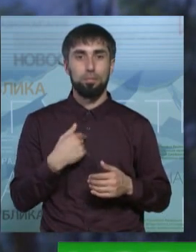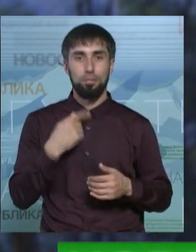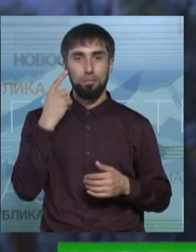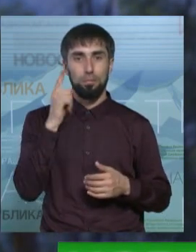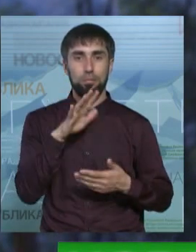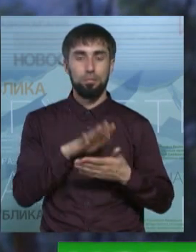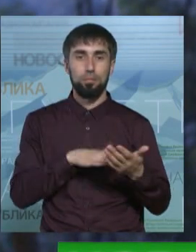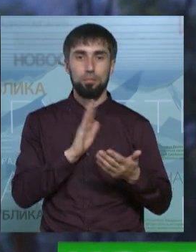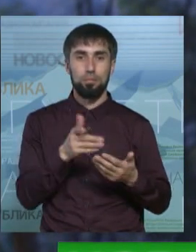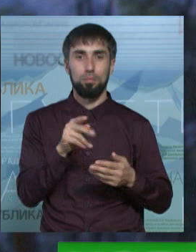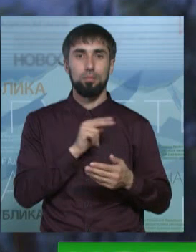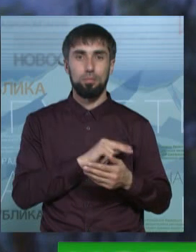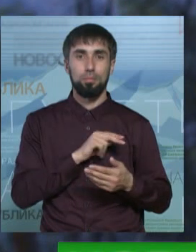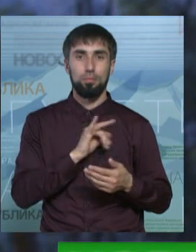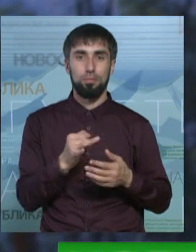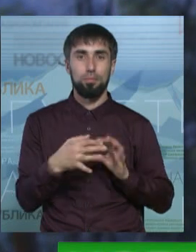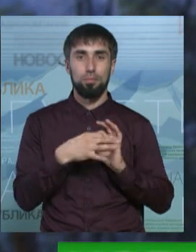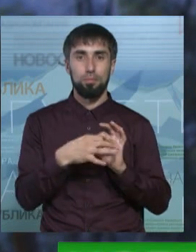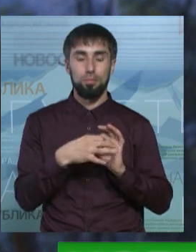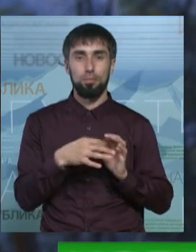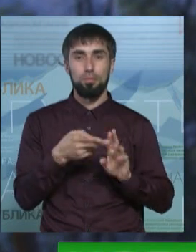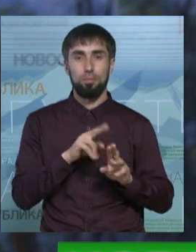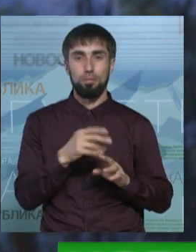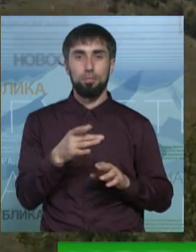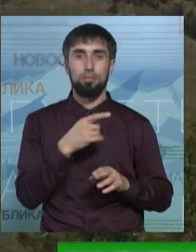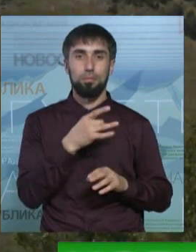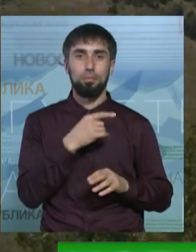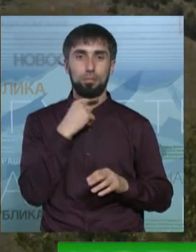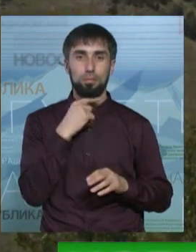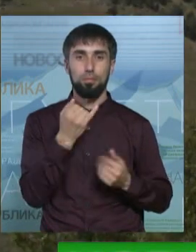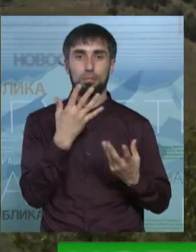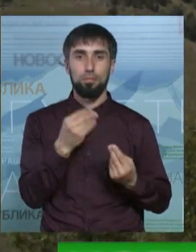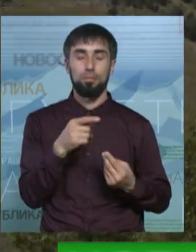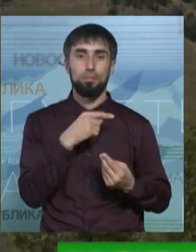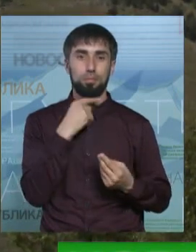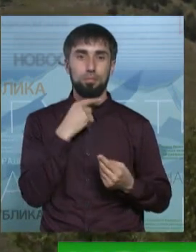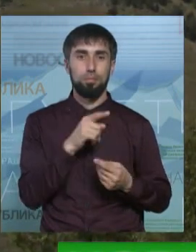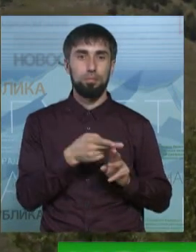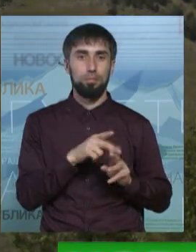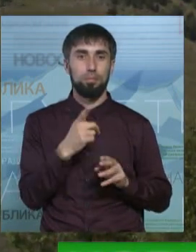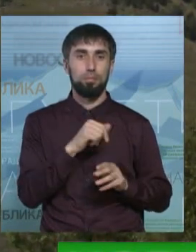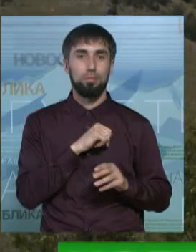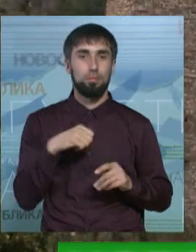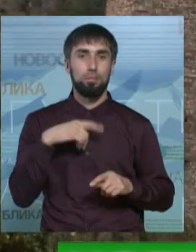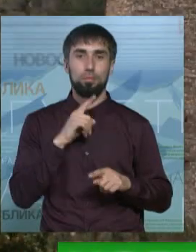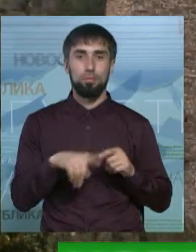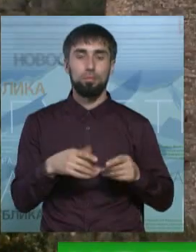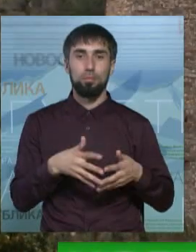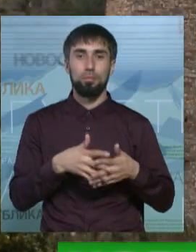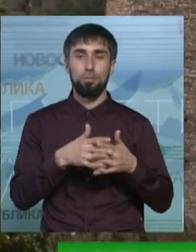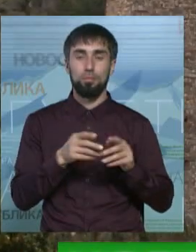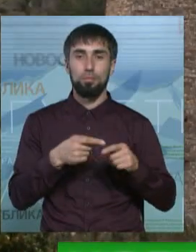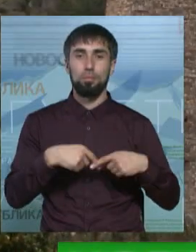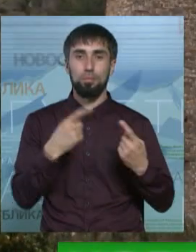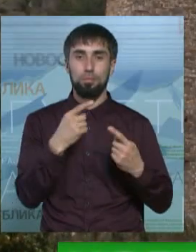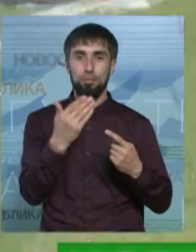что в дальнейшем они будут работать и сотрудничать с Республикой Ингушетии. Сегодня Ингушетия является одним из самых быстро развивающихся